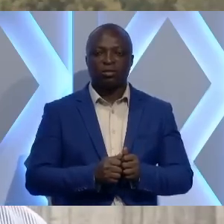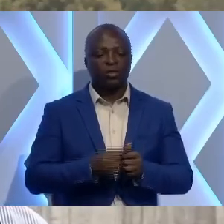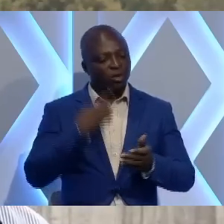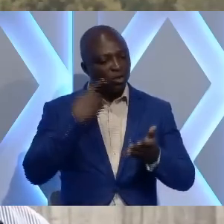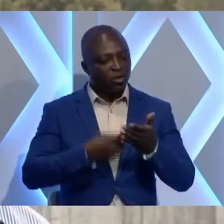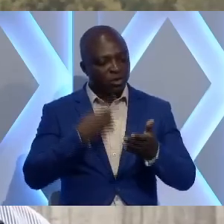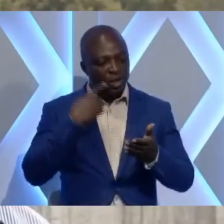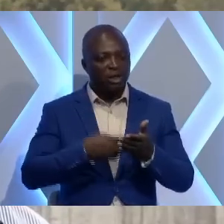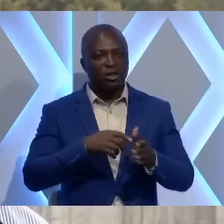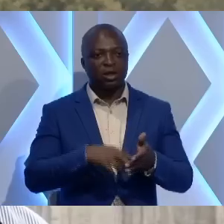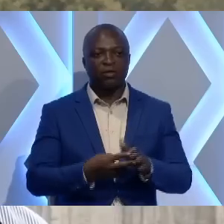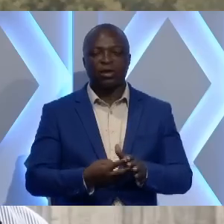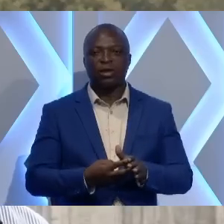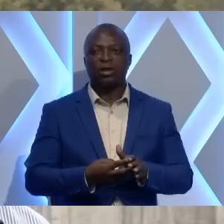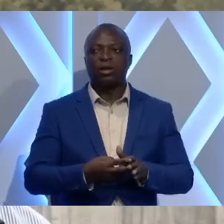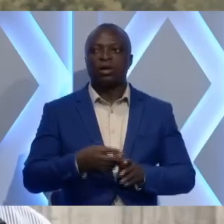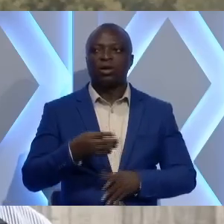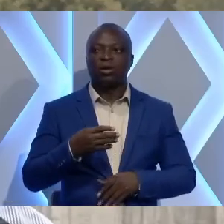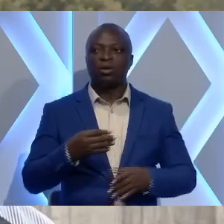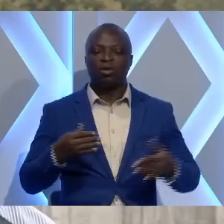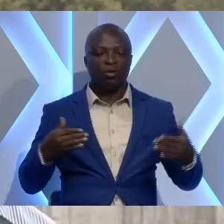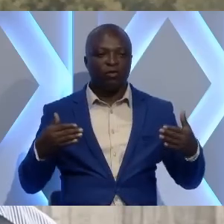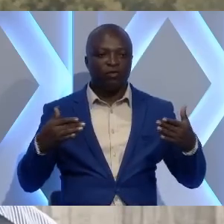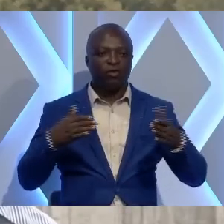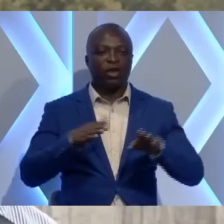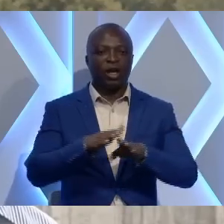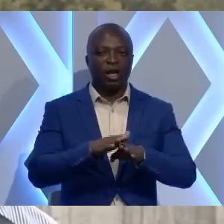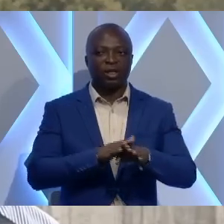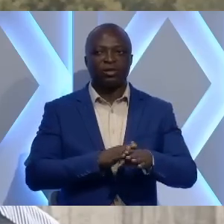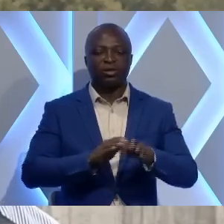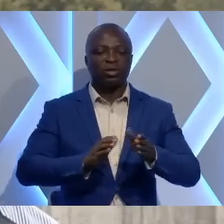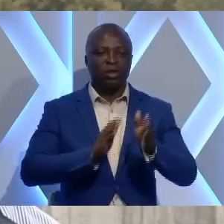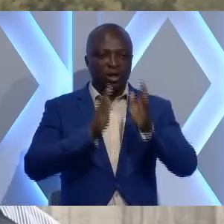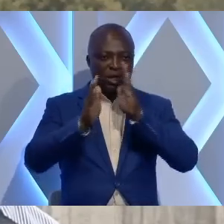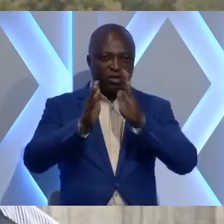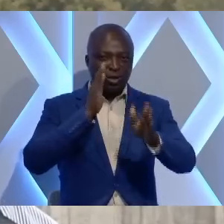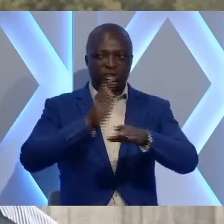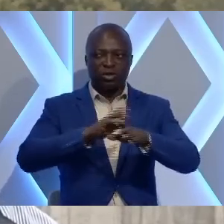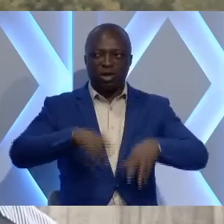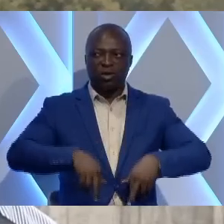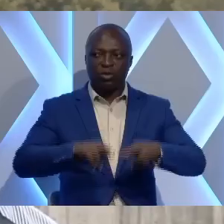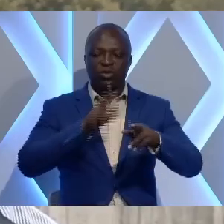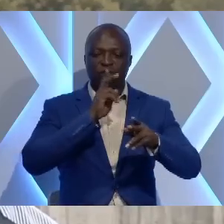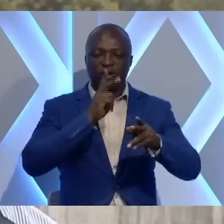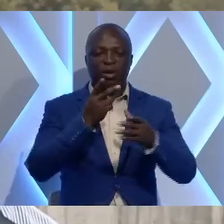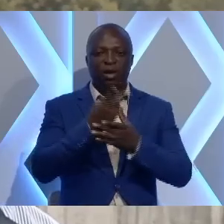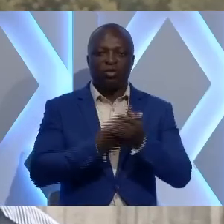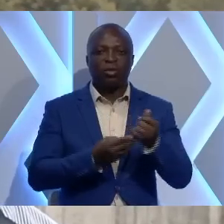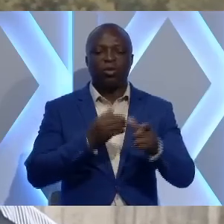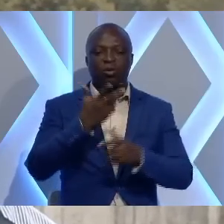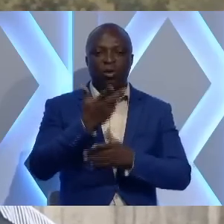constatés, c'est-à-dire le flux ralenti de la circulation sur l'axe, sera pratiquement doublé ou